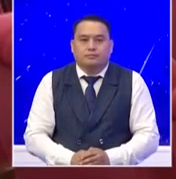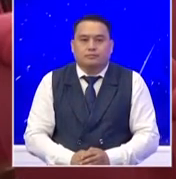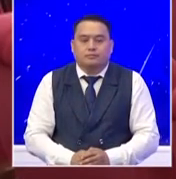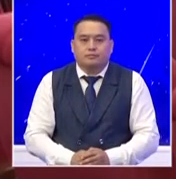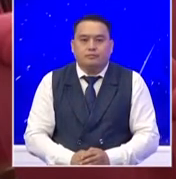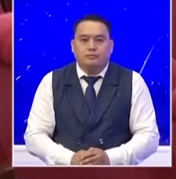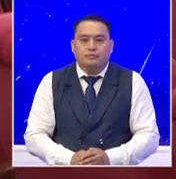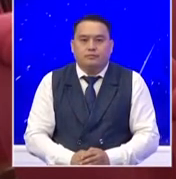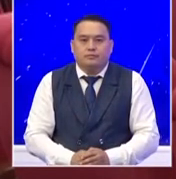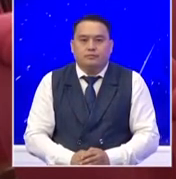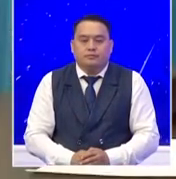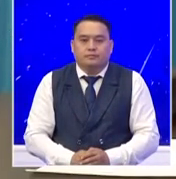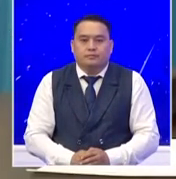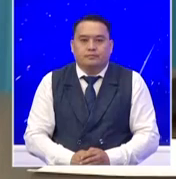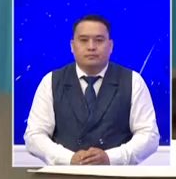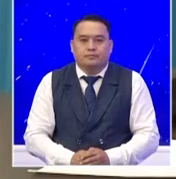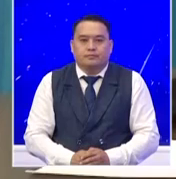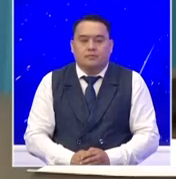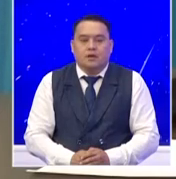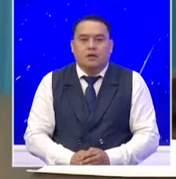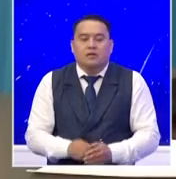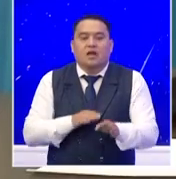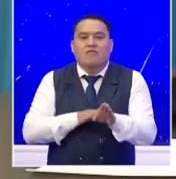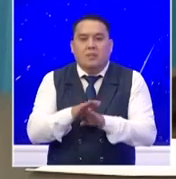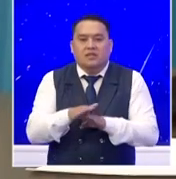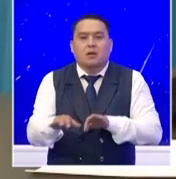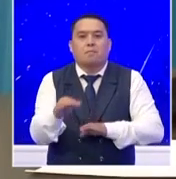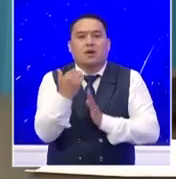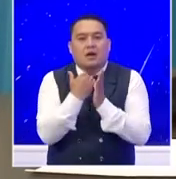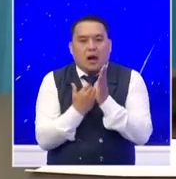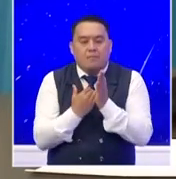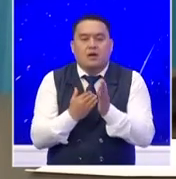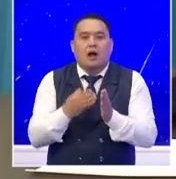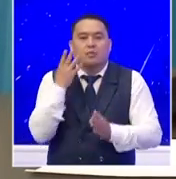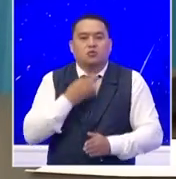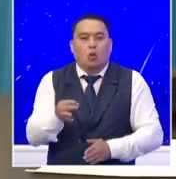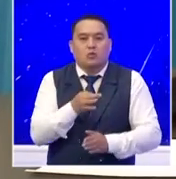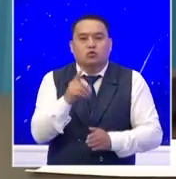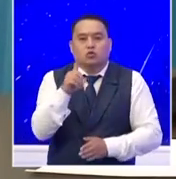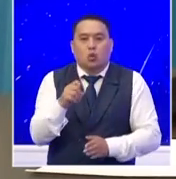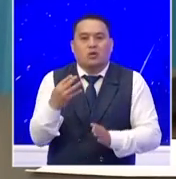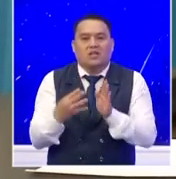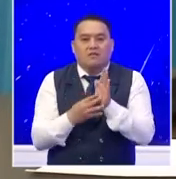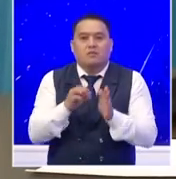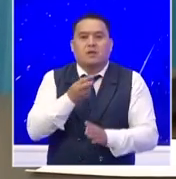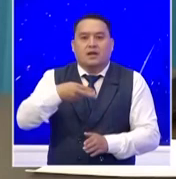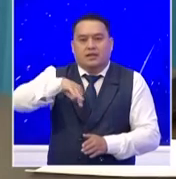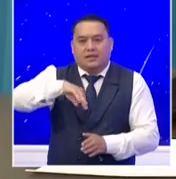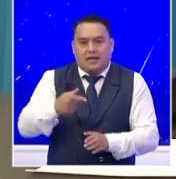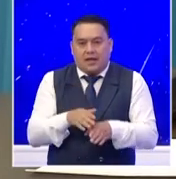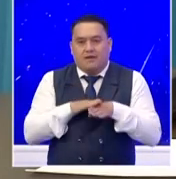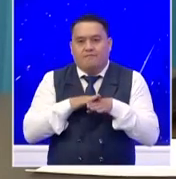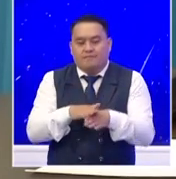977. Миллиард тенге областка бөлінді. На реализацию программы Алматинской области выделено более 109 миллиардов тенге.